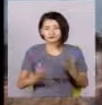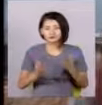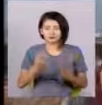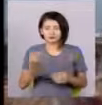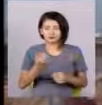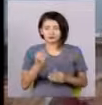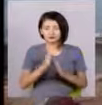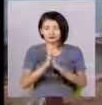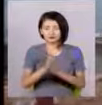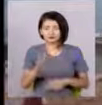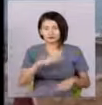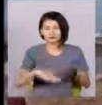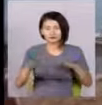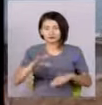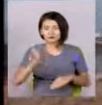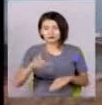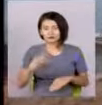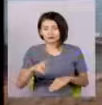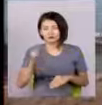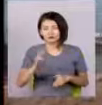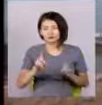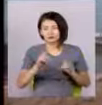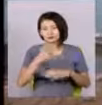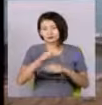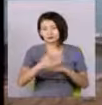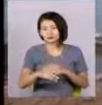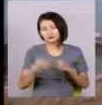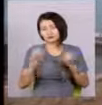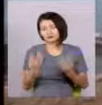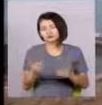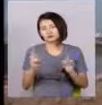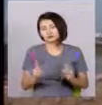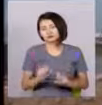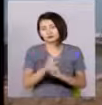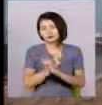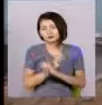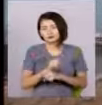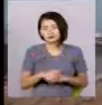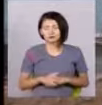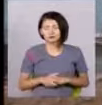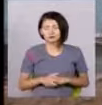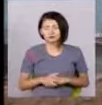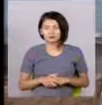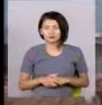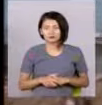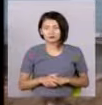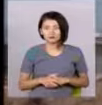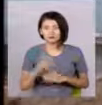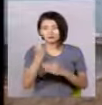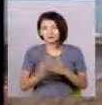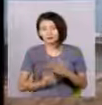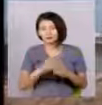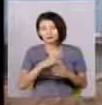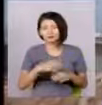өтінеміз шомылмауды. Тек қана жағада отырып демалсын, шомылуға рұқсат етілмейді. Шұңқыр болуы мүмкін, темір-терсек болуы мүмкін